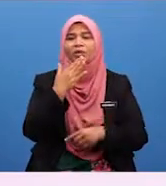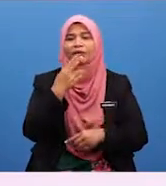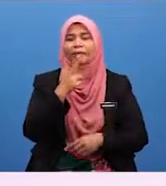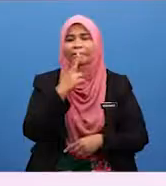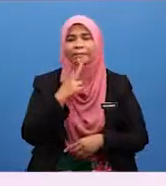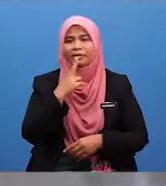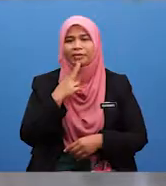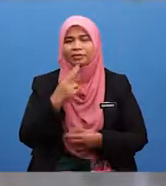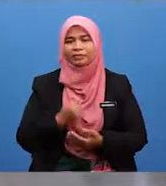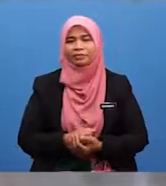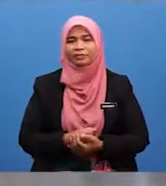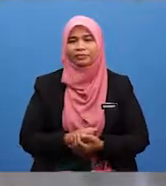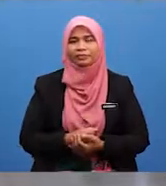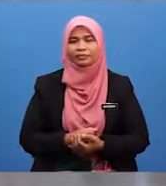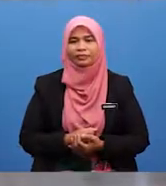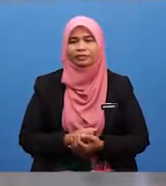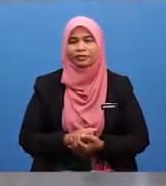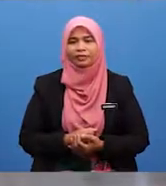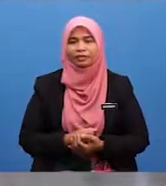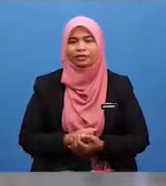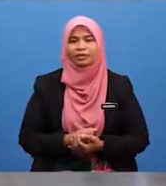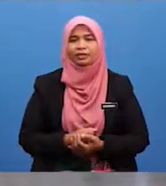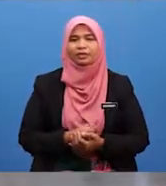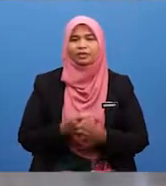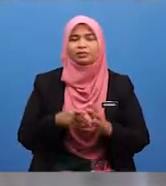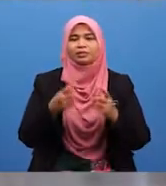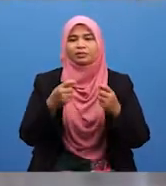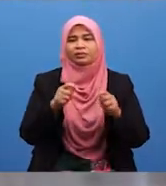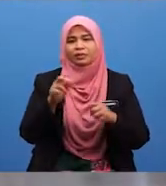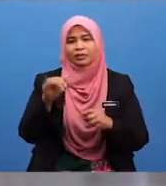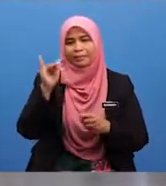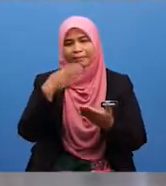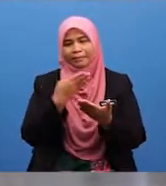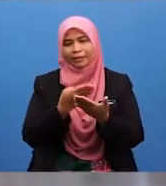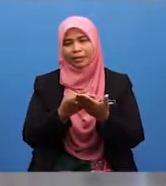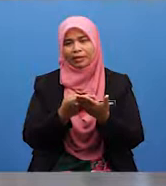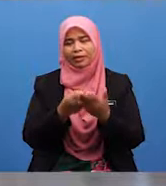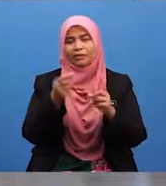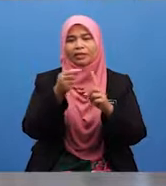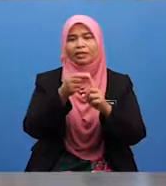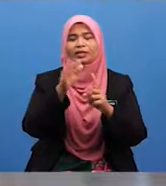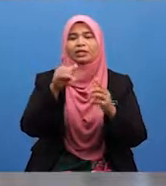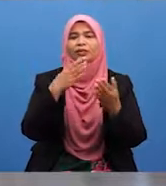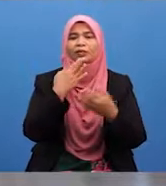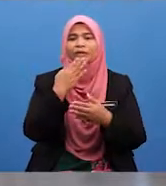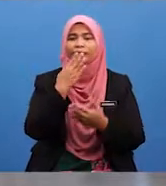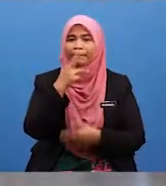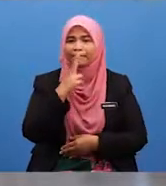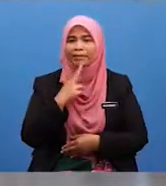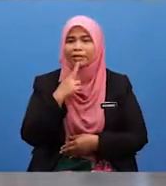merah? Ya, percubaan yang baik. Perkataan yang berwarna merah